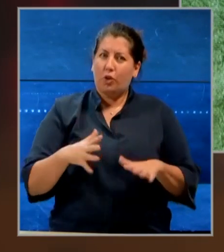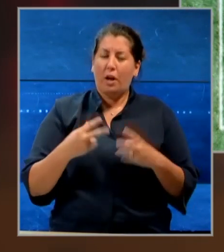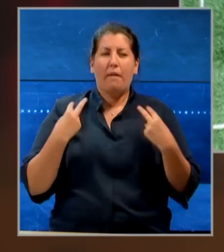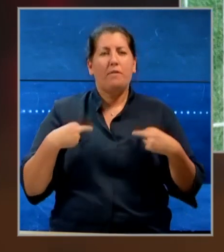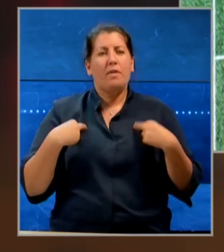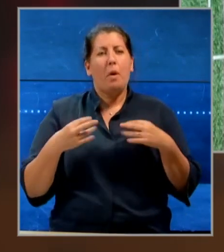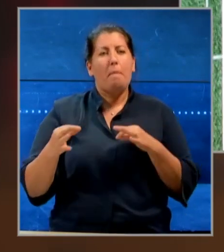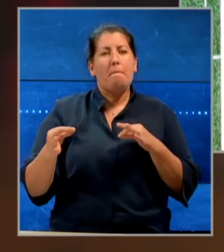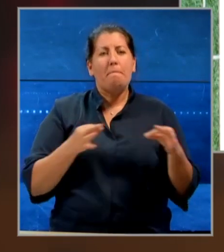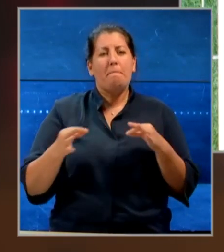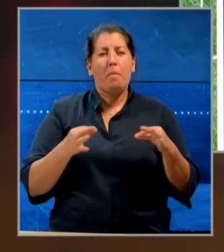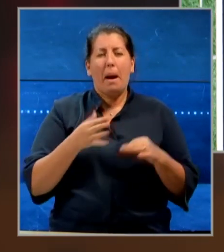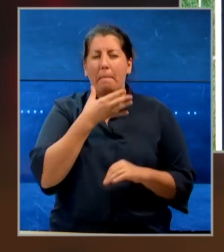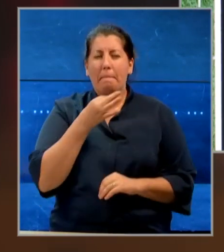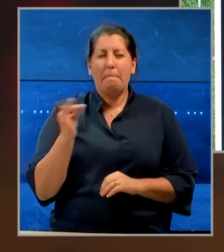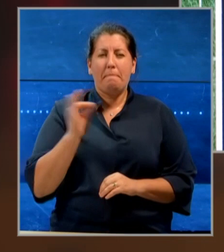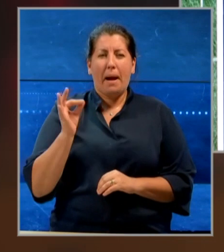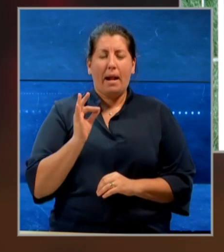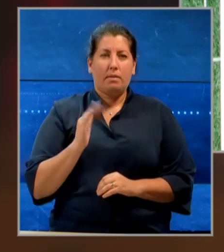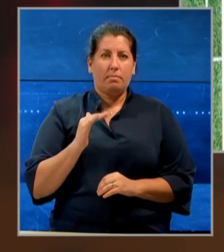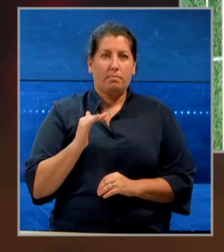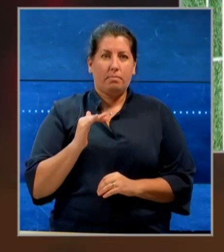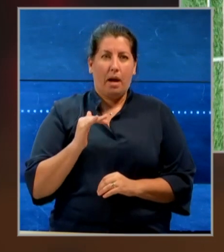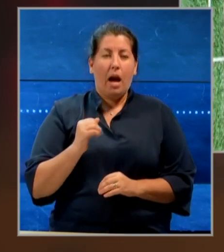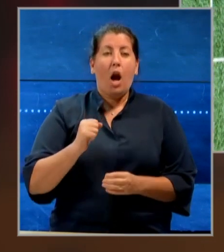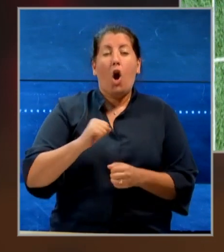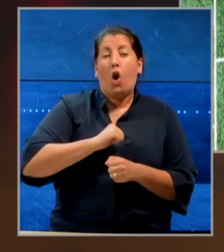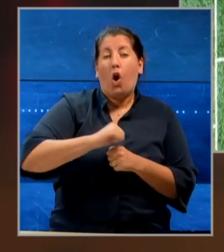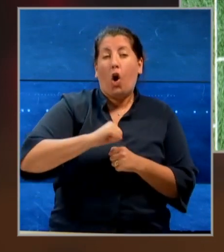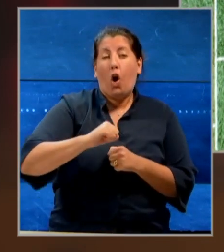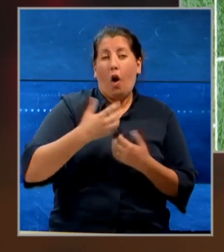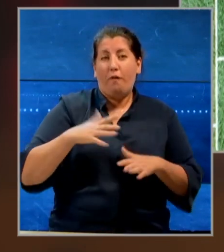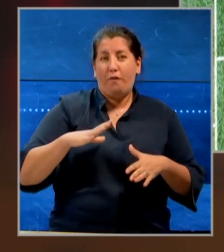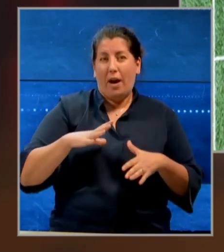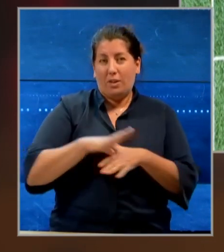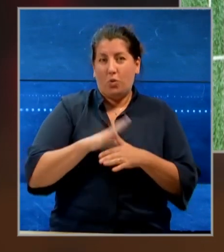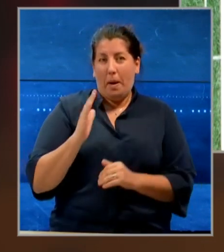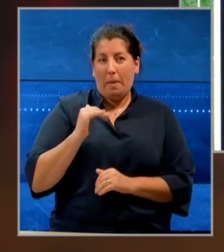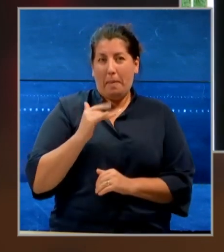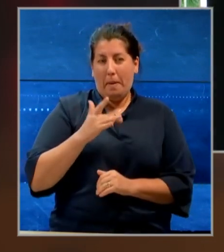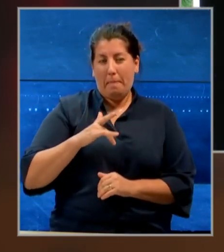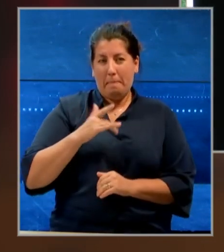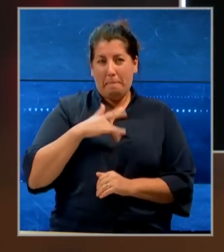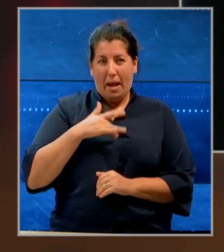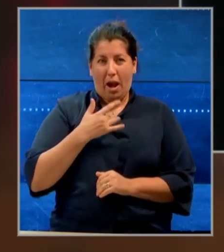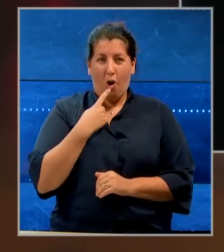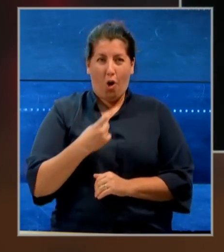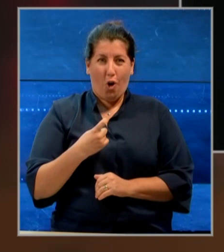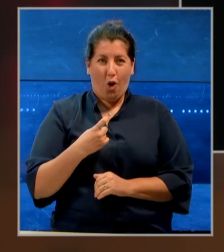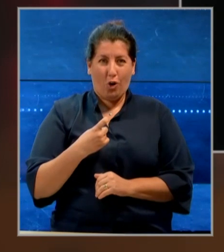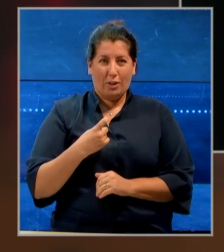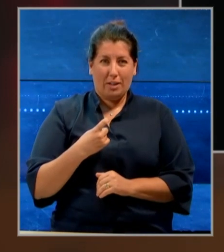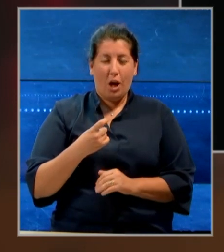8 giornate attraverso i gol segnati dai biancorossi, 10 segnati dai biancorossi. Ma come sempre